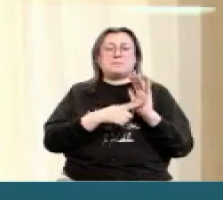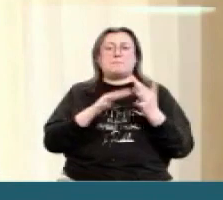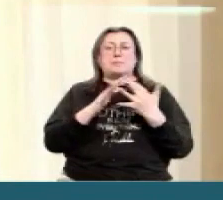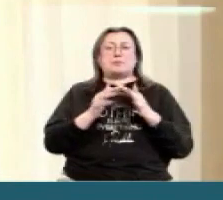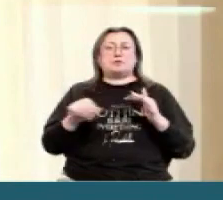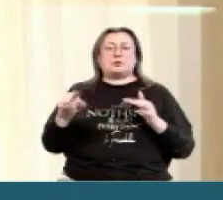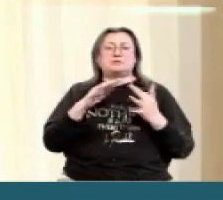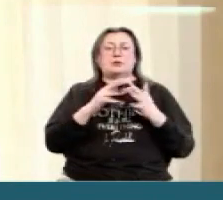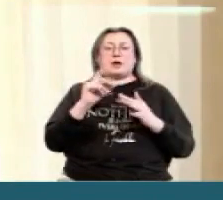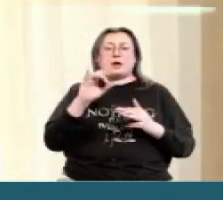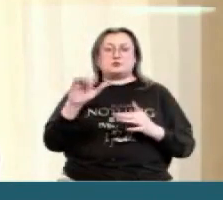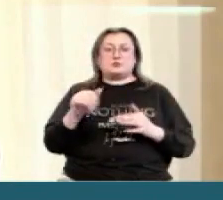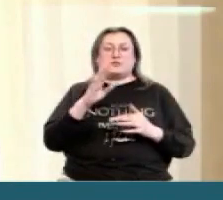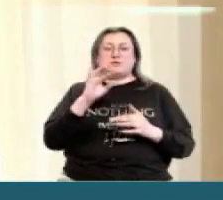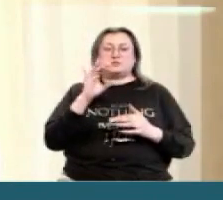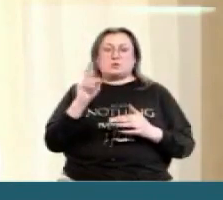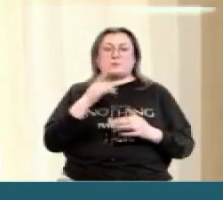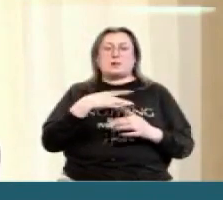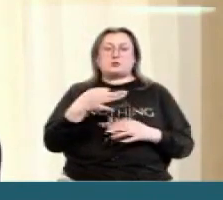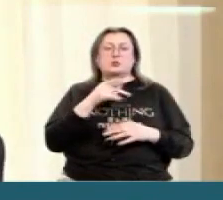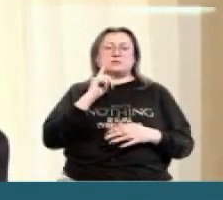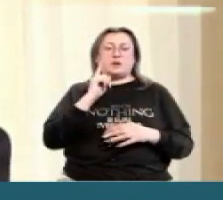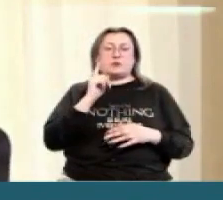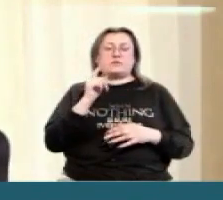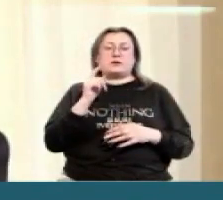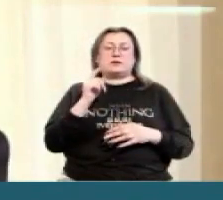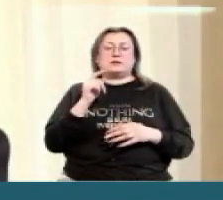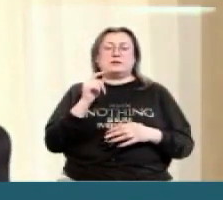населенных пунктах. Село Карасу, Восток, Белозерка, Зеленовка,